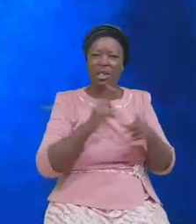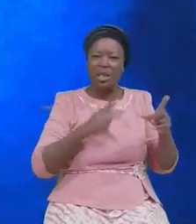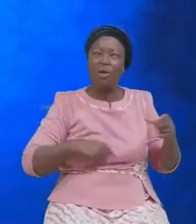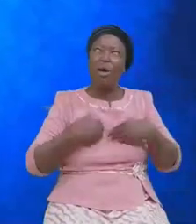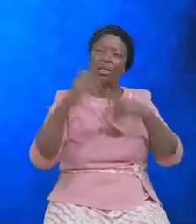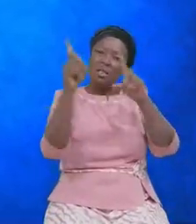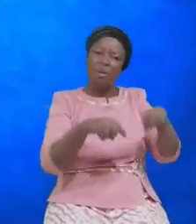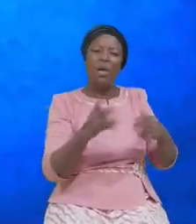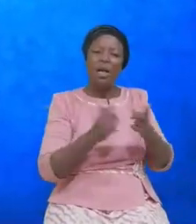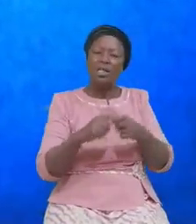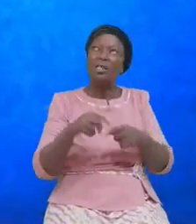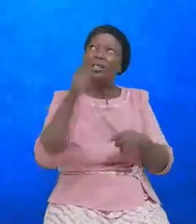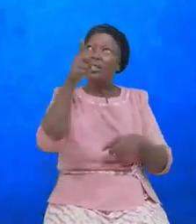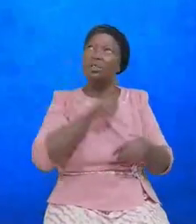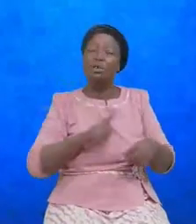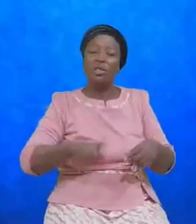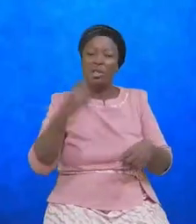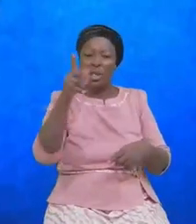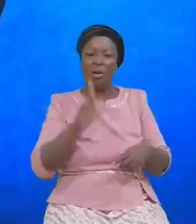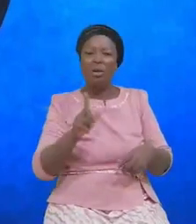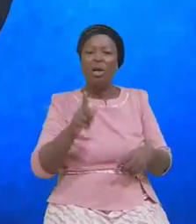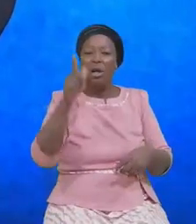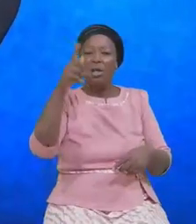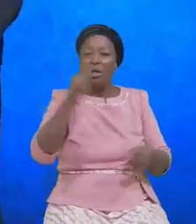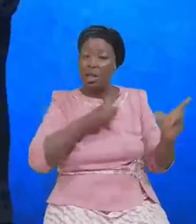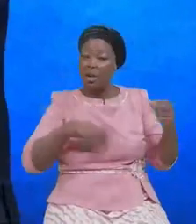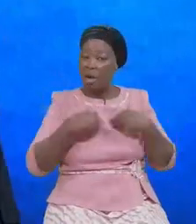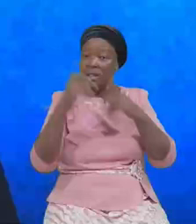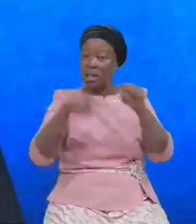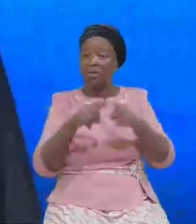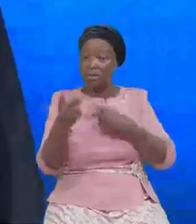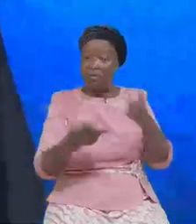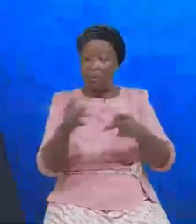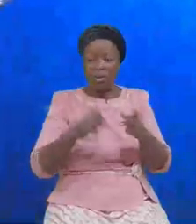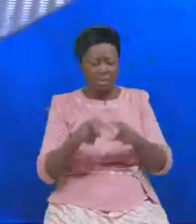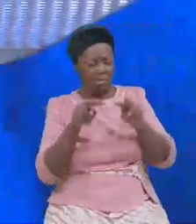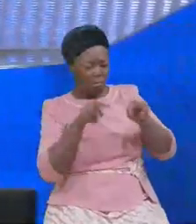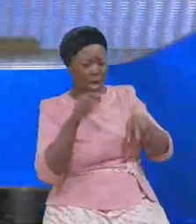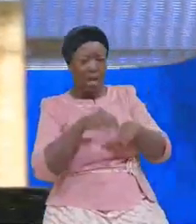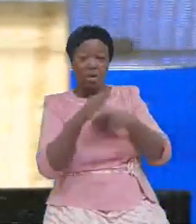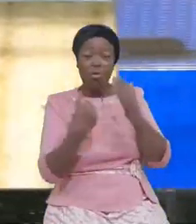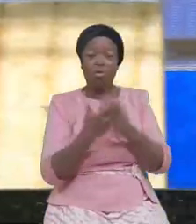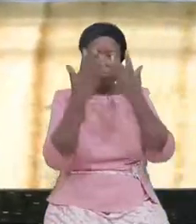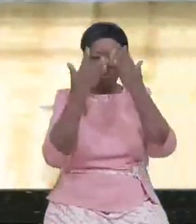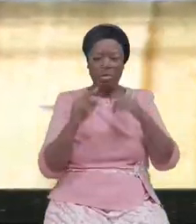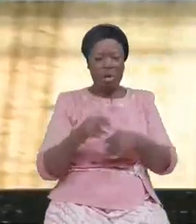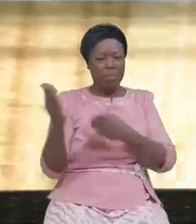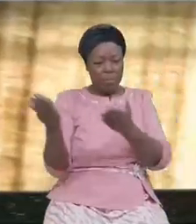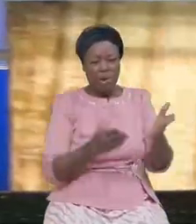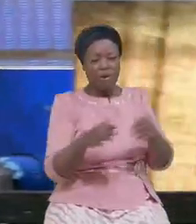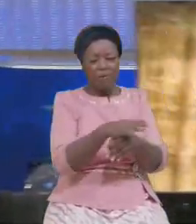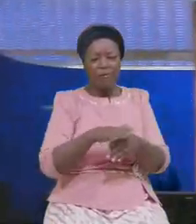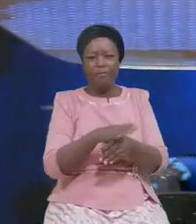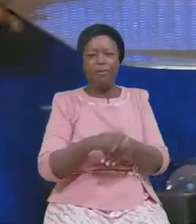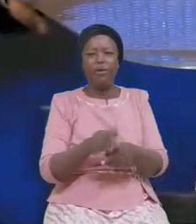pour nous visiter. Il est venu pour vous visiter. Il est venu pour regarder votre condition, pour vous accorder la pleine